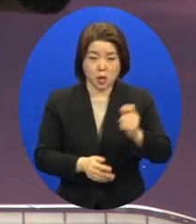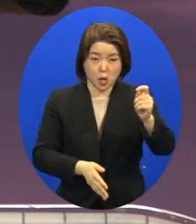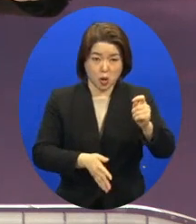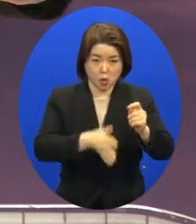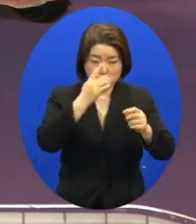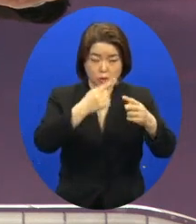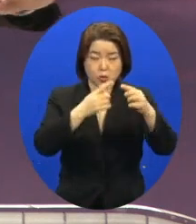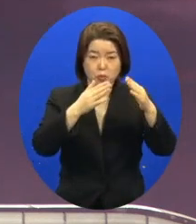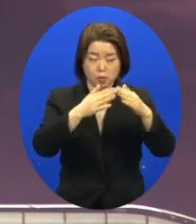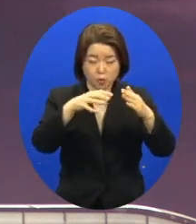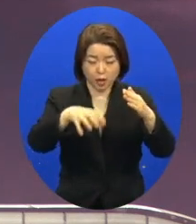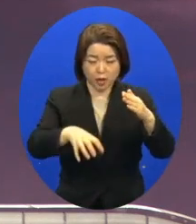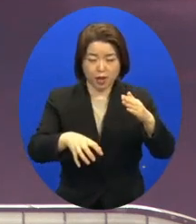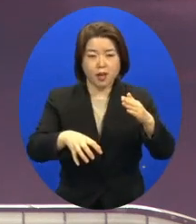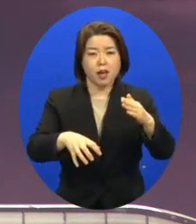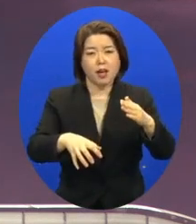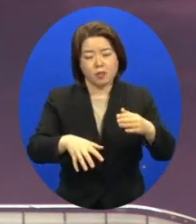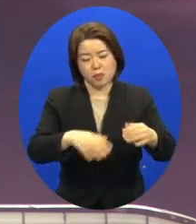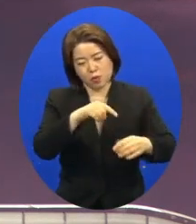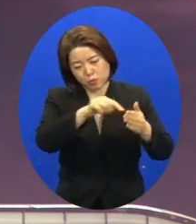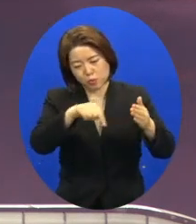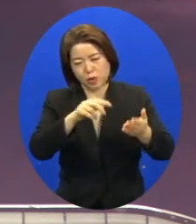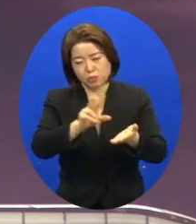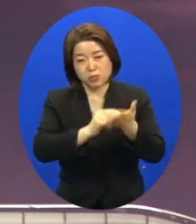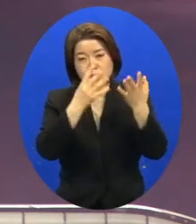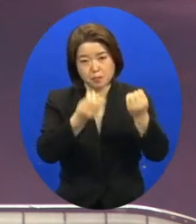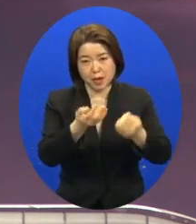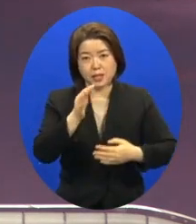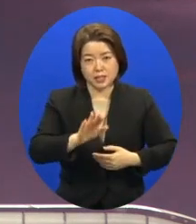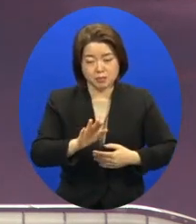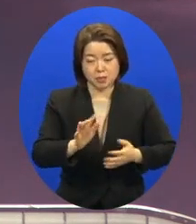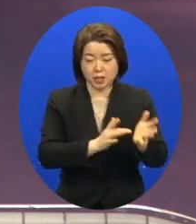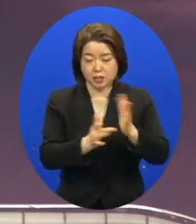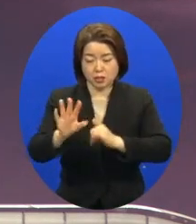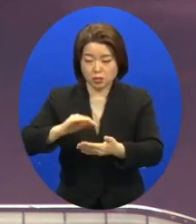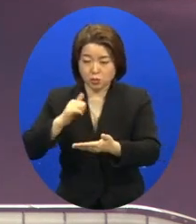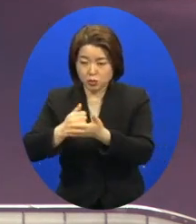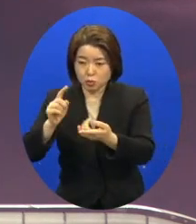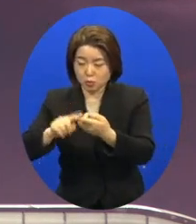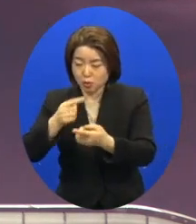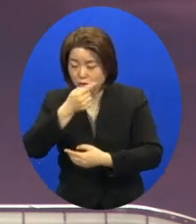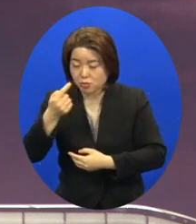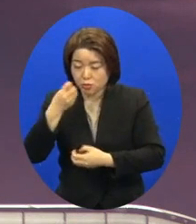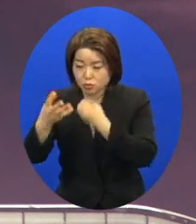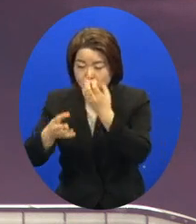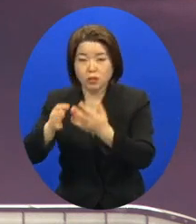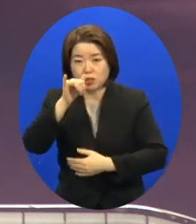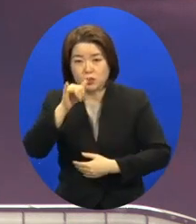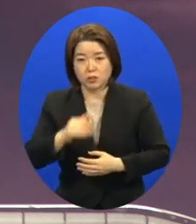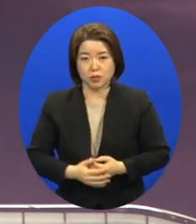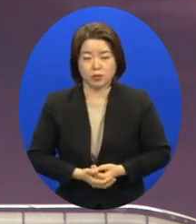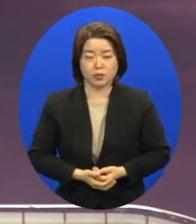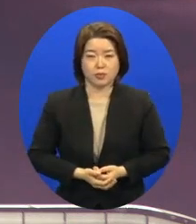문제가 많았지만 예수 그리스도에 대한 증언도 있다는 겁니다. 그들 안에.